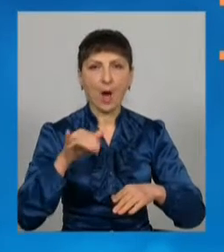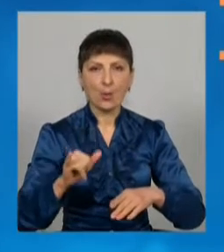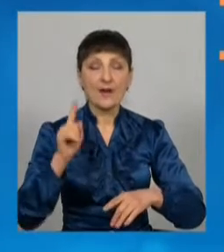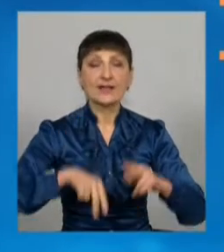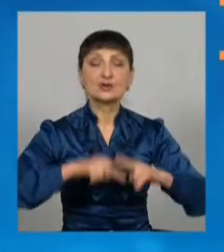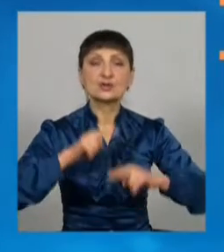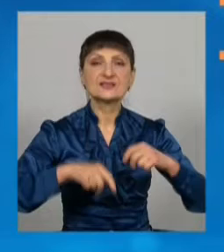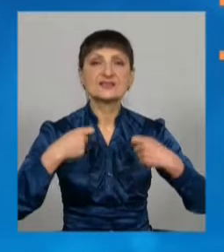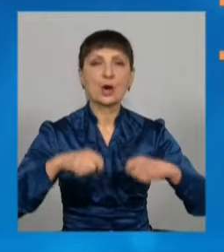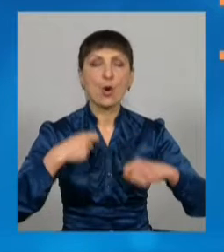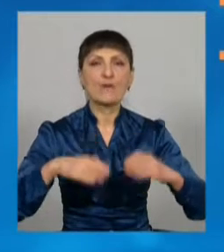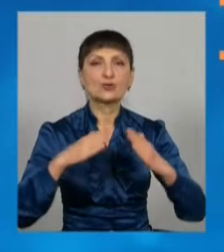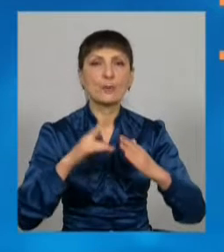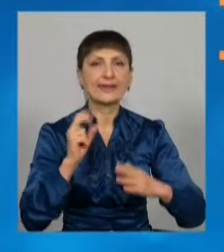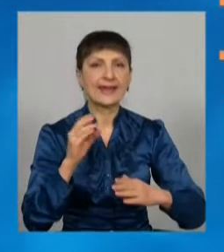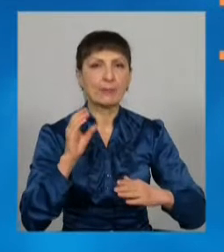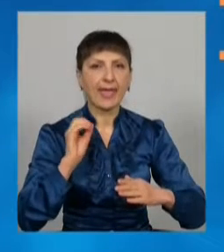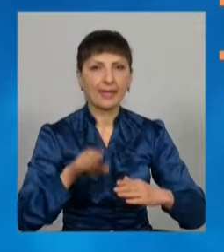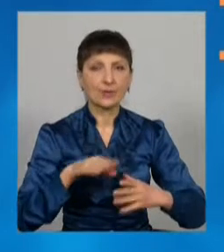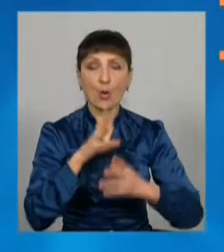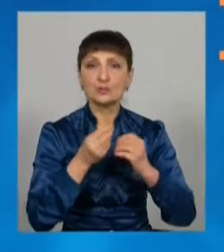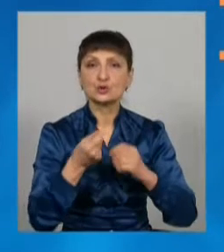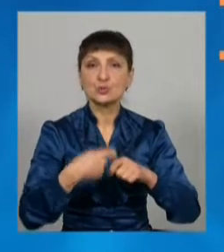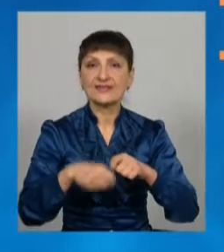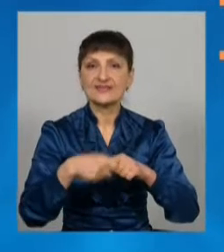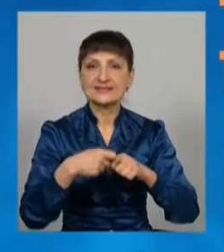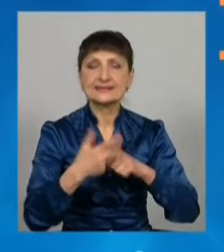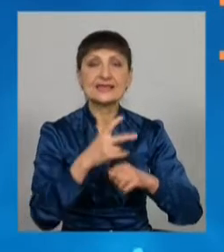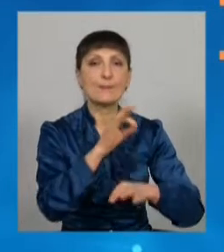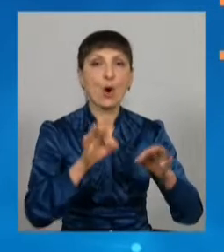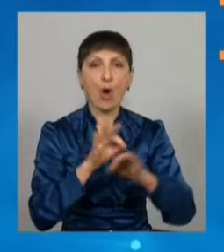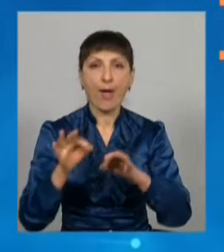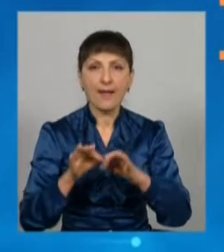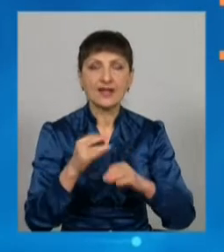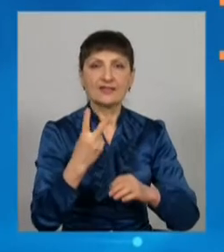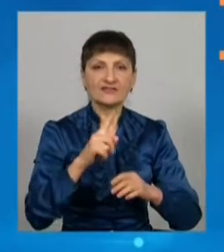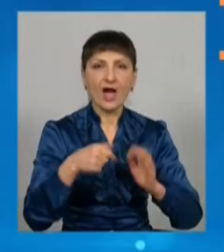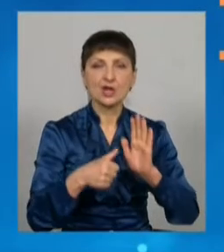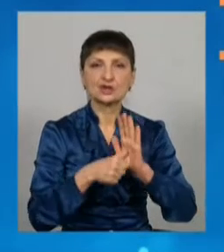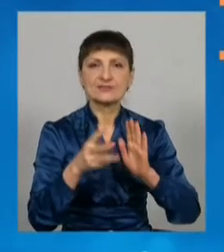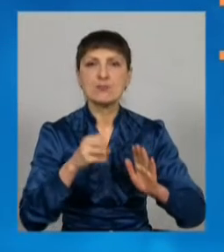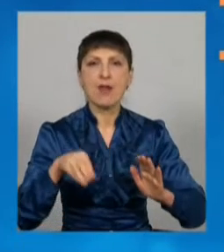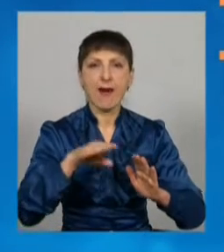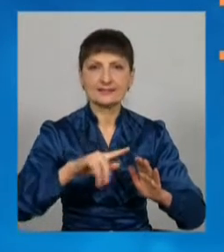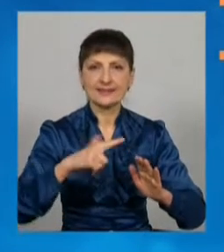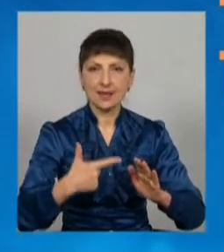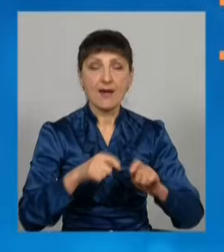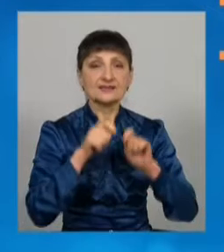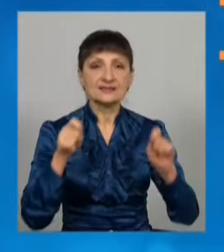строительство торгового дома «Керемет». Общая сумма инвестиций трех проектов равна 2,6 миллиардам тенге. С